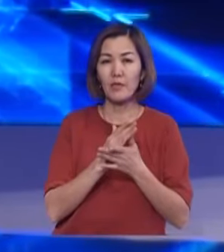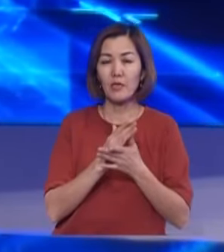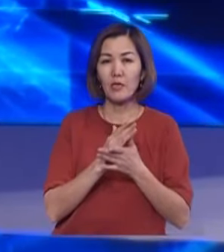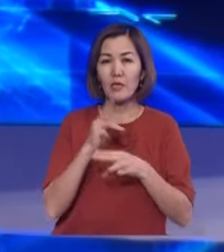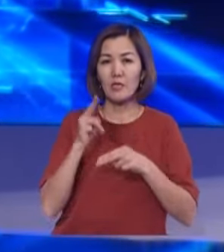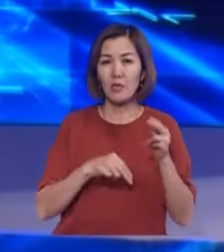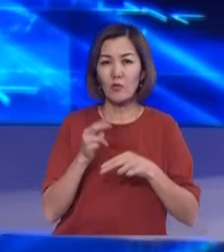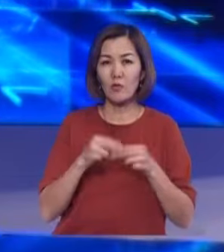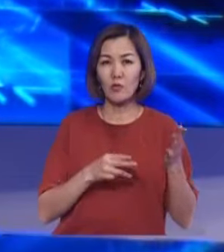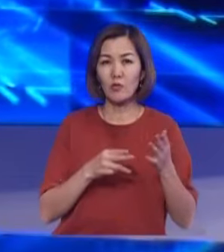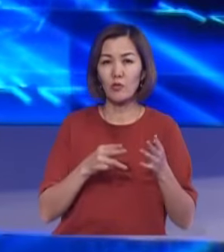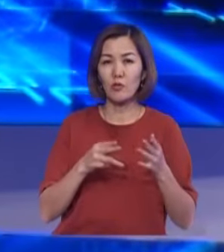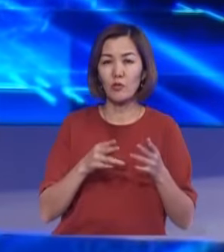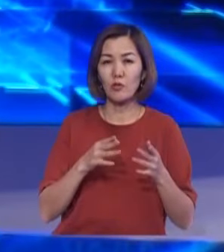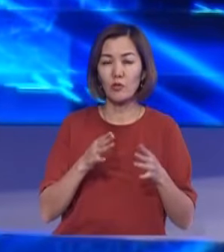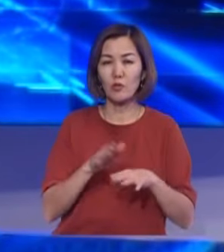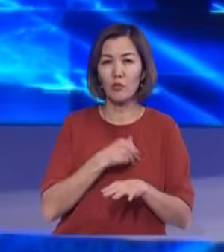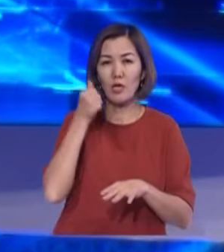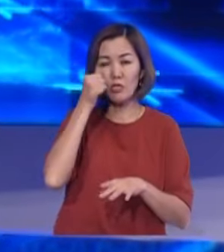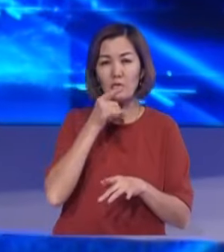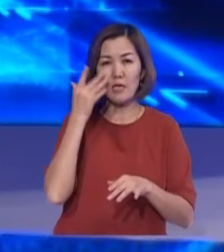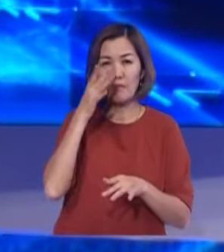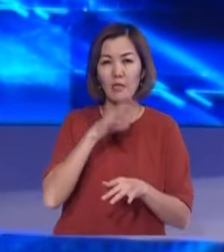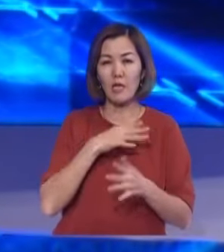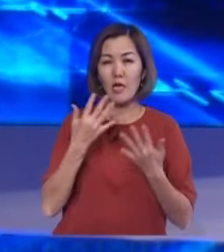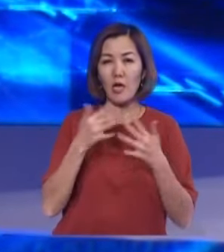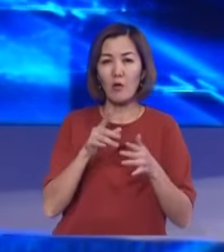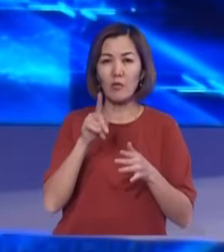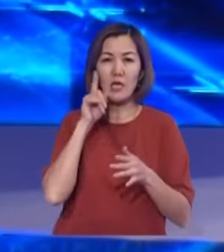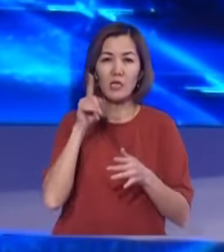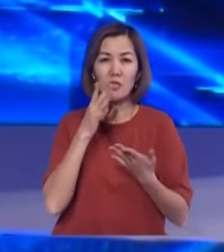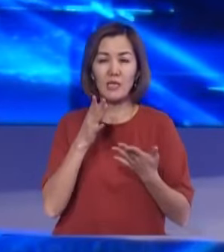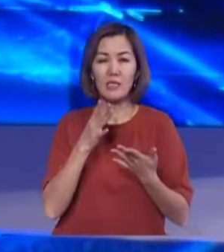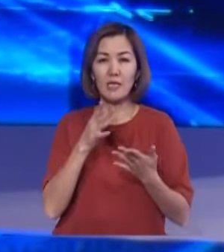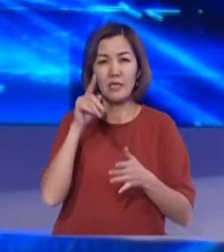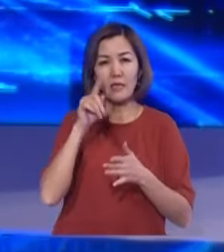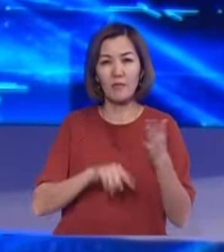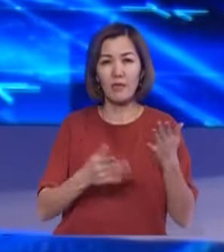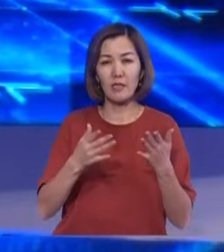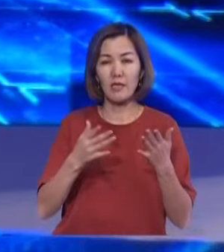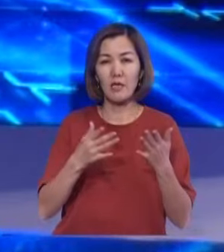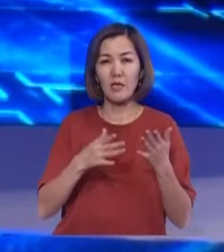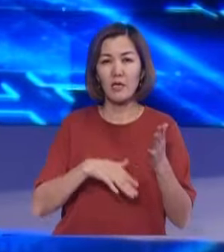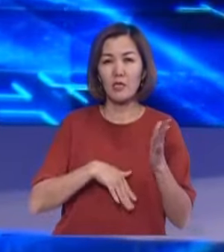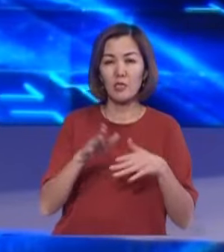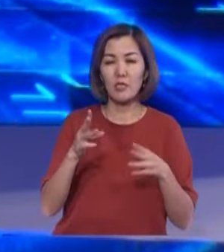үйін салу үшін көп жылға арманы. Ауылдағы жас буын иманды тірлікке бойы ұйыта жетілсе деген